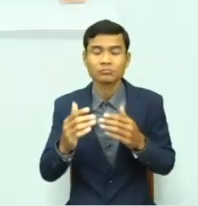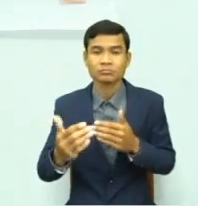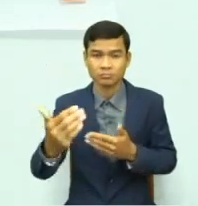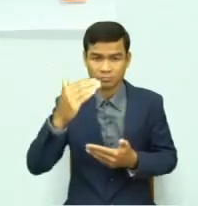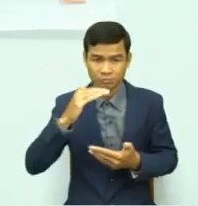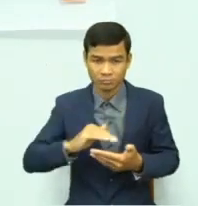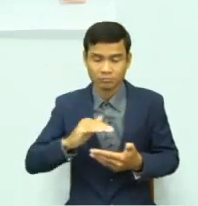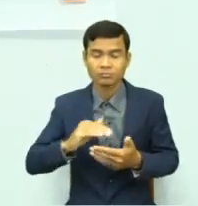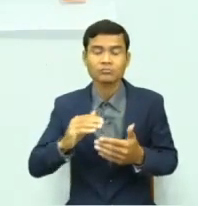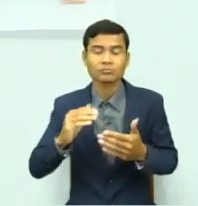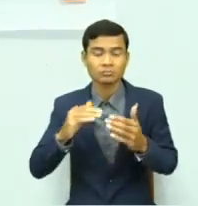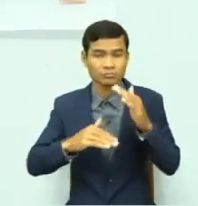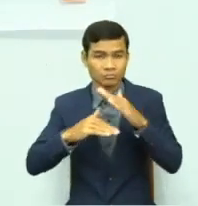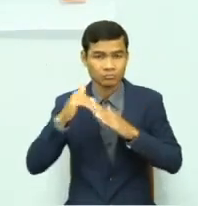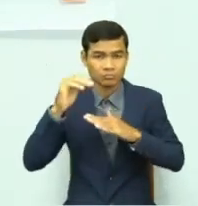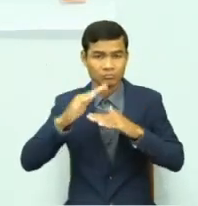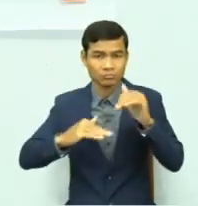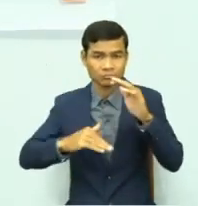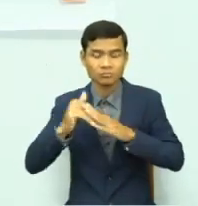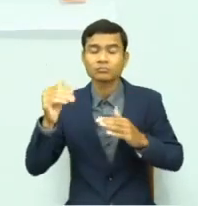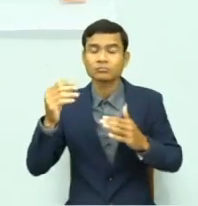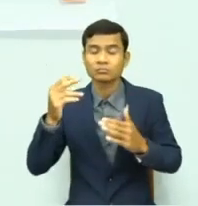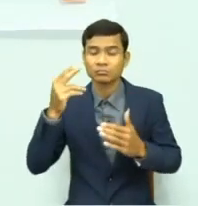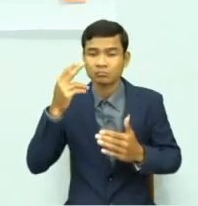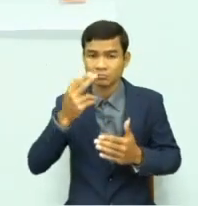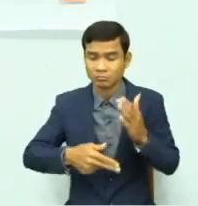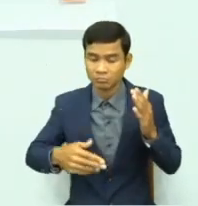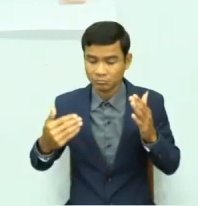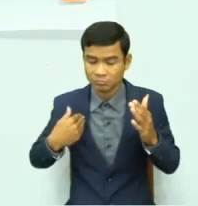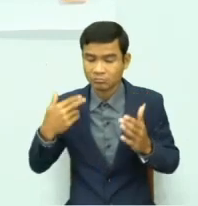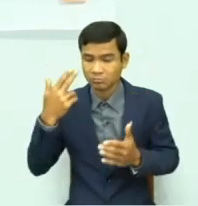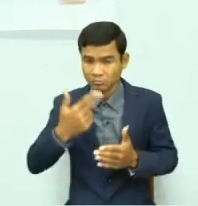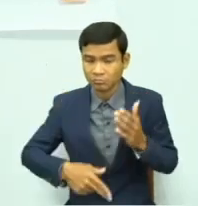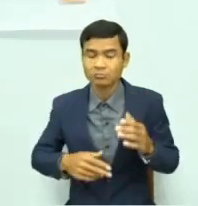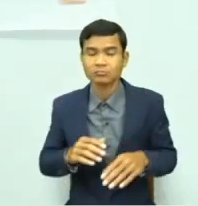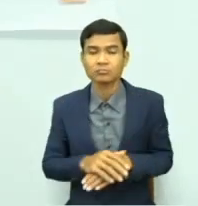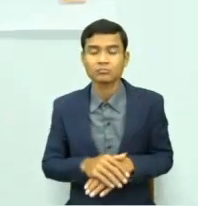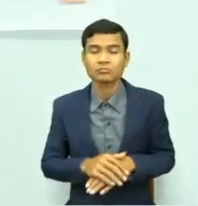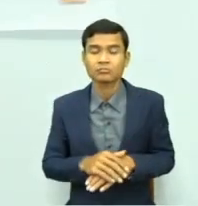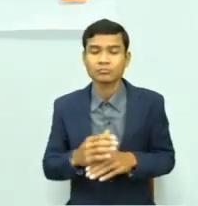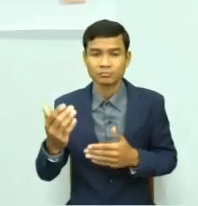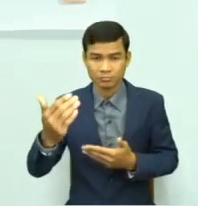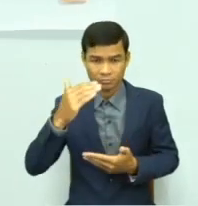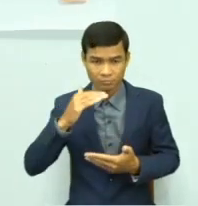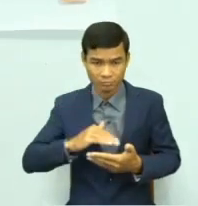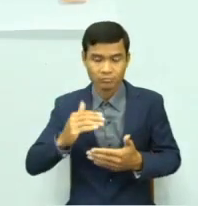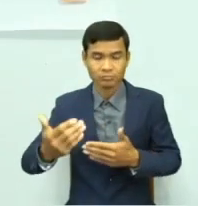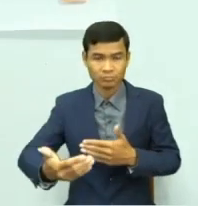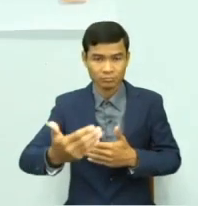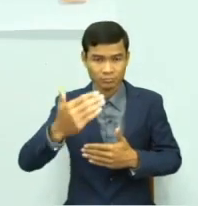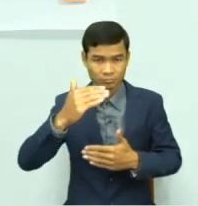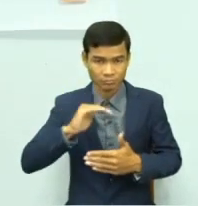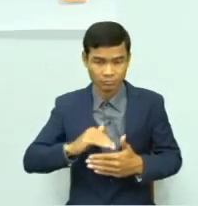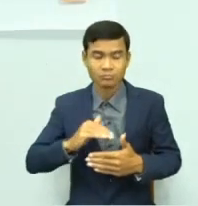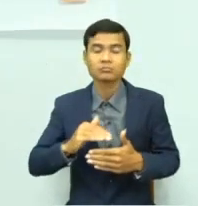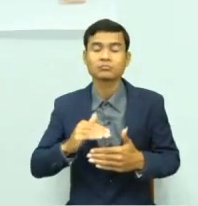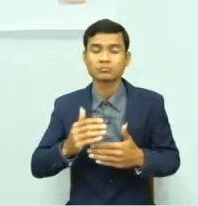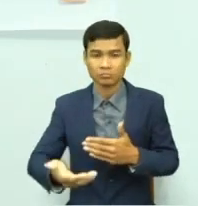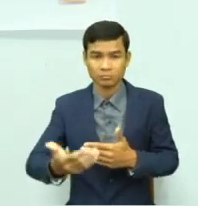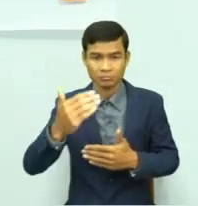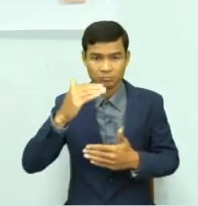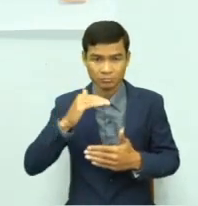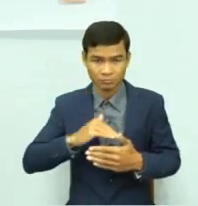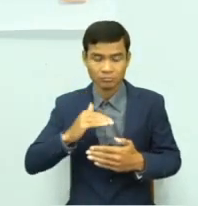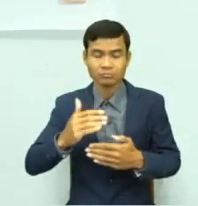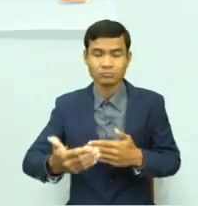kê bán co sang miến là vấy khả. Chà xa mật tập hòa nà con, nè khăn ông ạ tạ bật ở mê sâu đọc bà dưỡng, xa mật tập